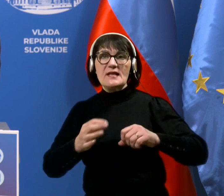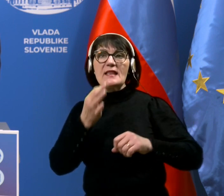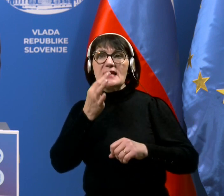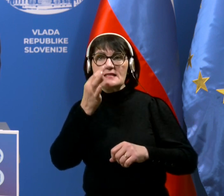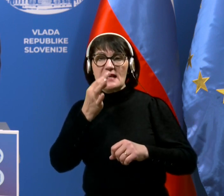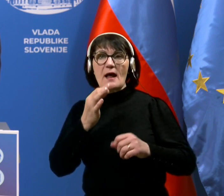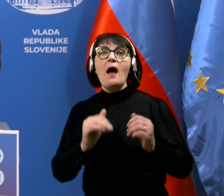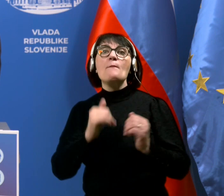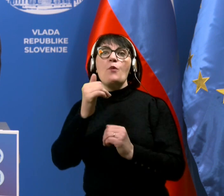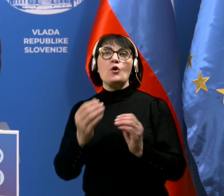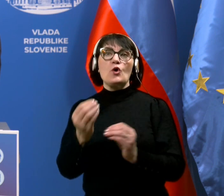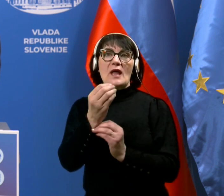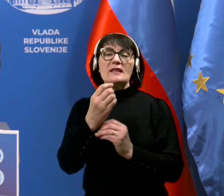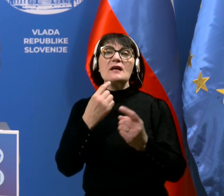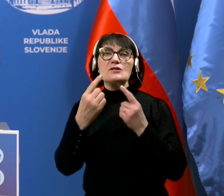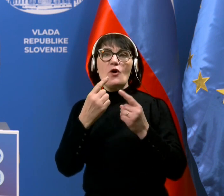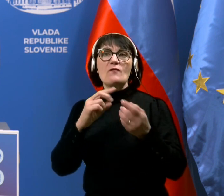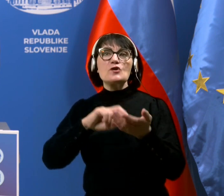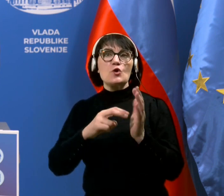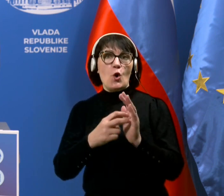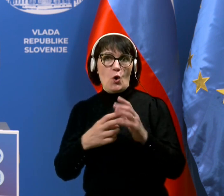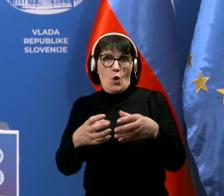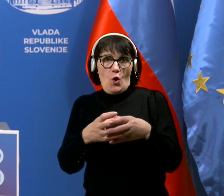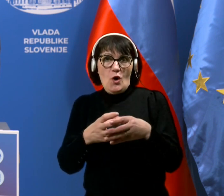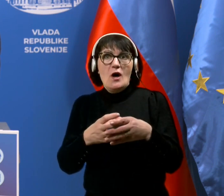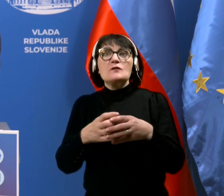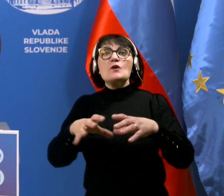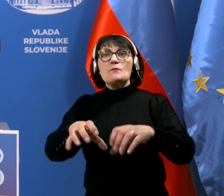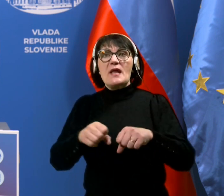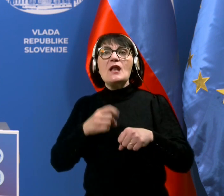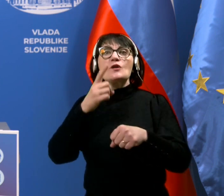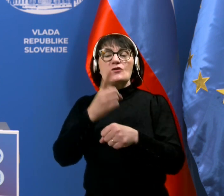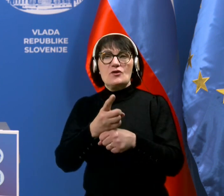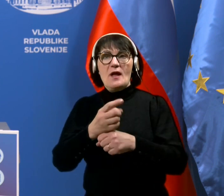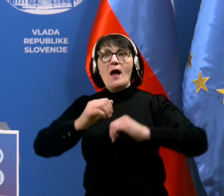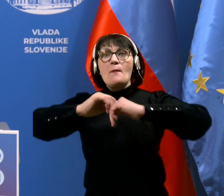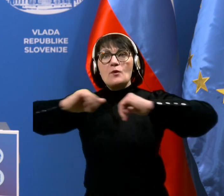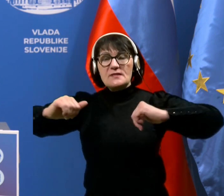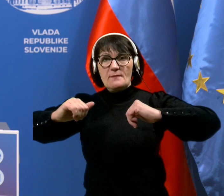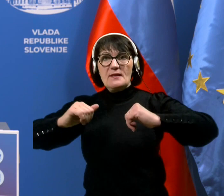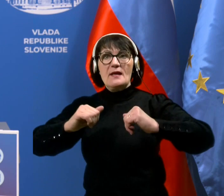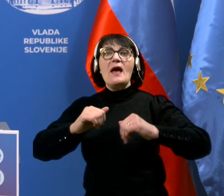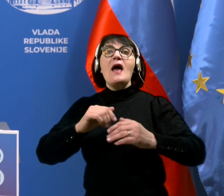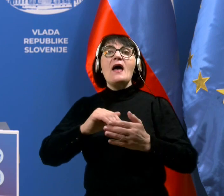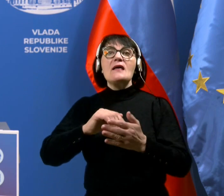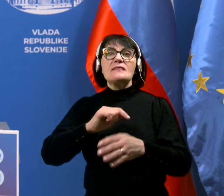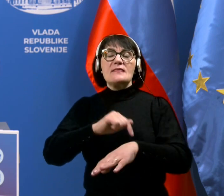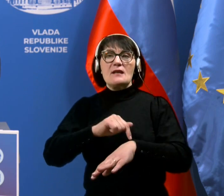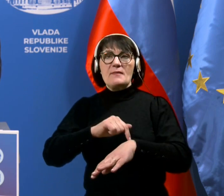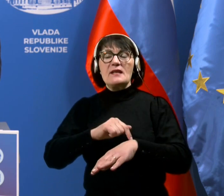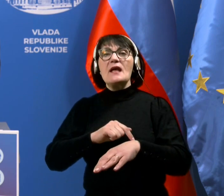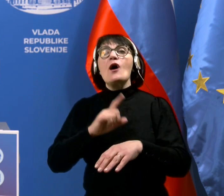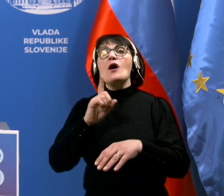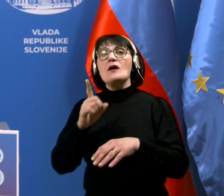Po dodatnih razgovorih s stroko smo sprejeli odločitev, da posebni termini za testiranje tistih, ki bodo